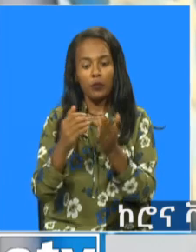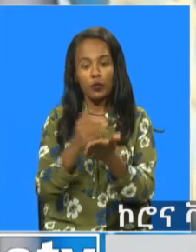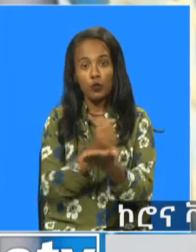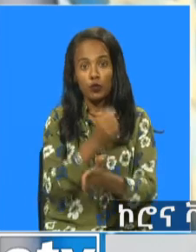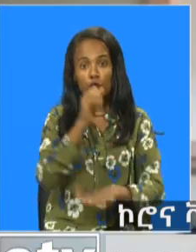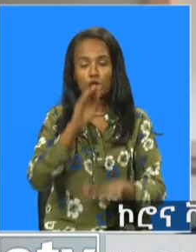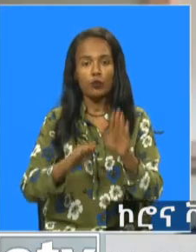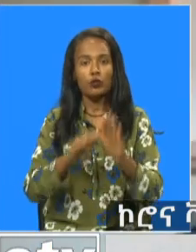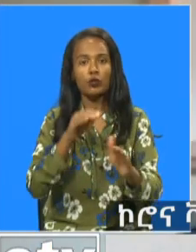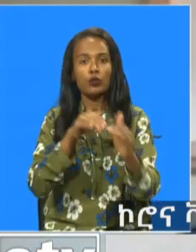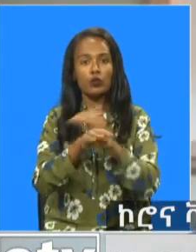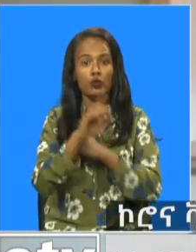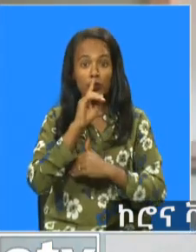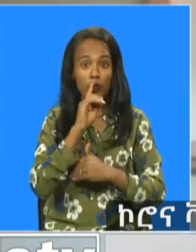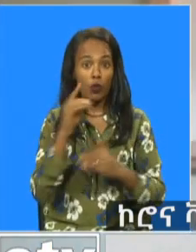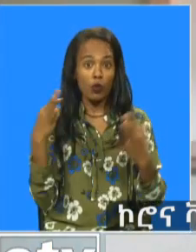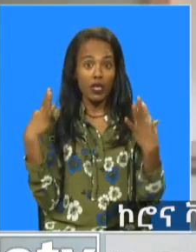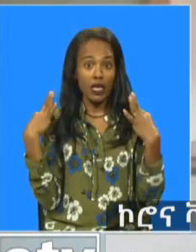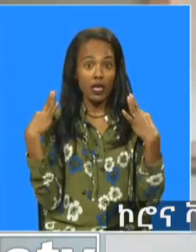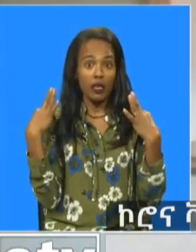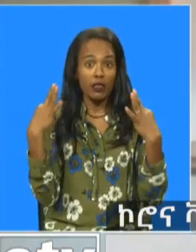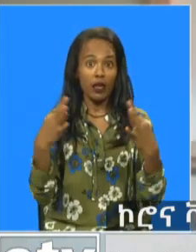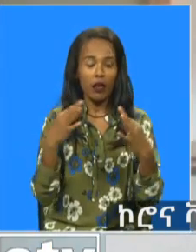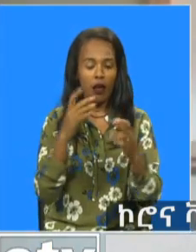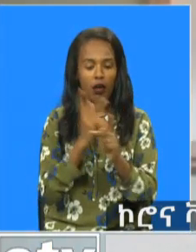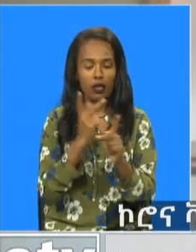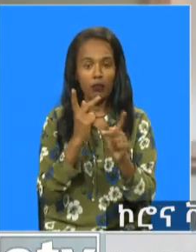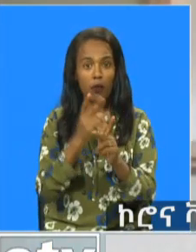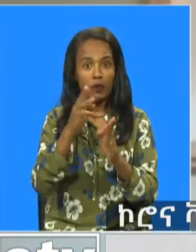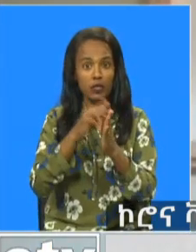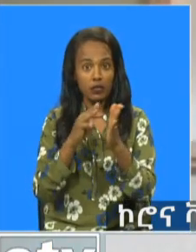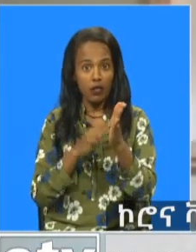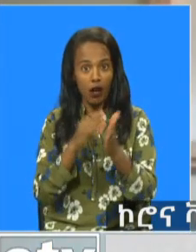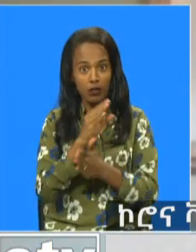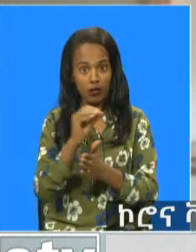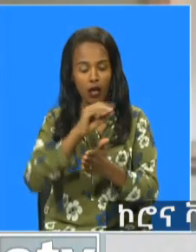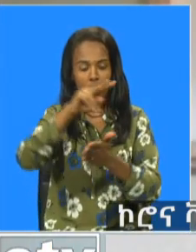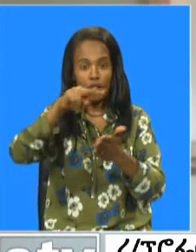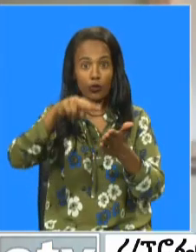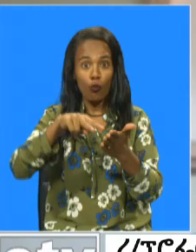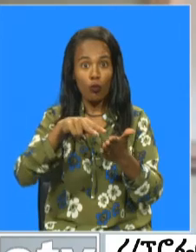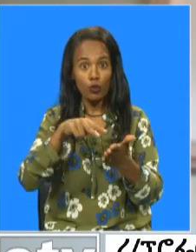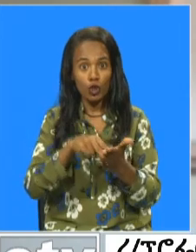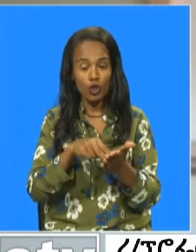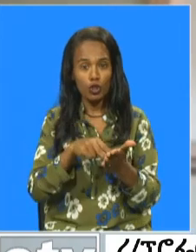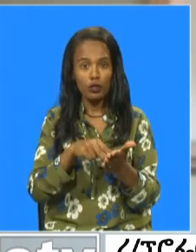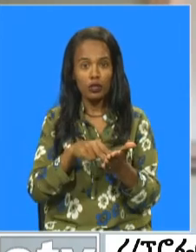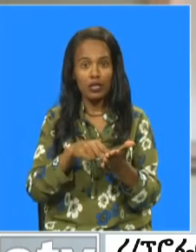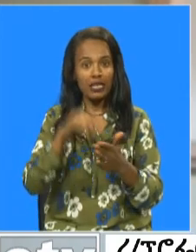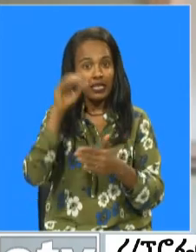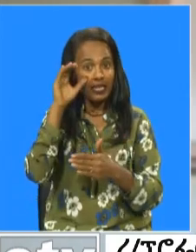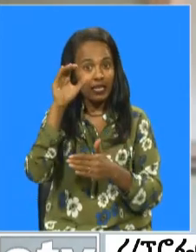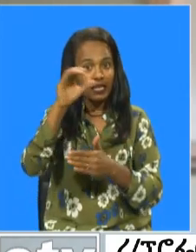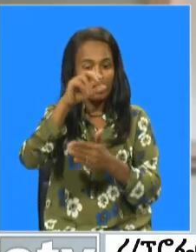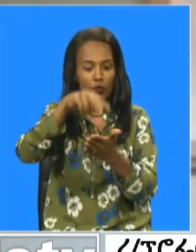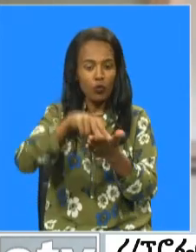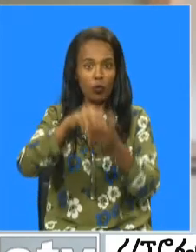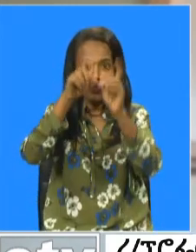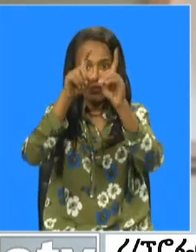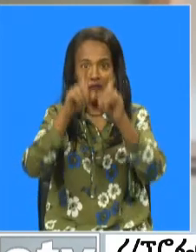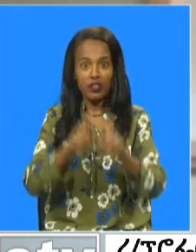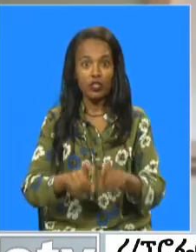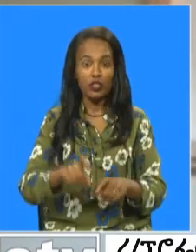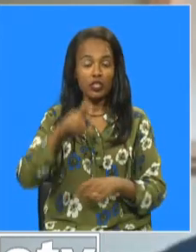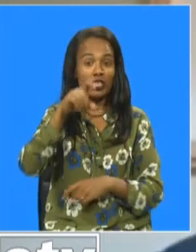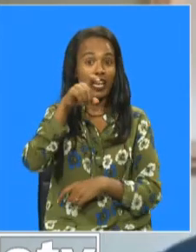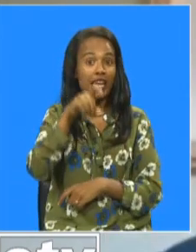በተወሰዱት እርምጃዎች ነው። የጤና አጠባበቅ ስርዓታችንና ተቋሞቻችንን የግድ ቆም ብለን መፈተሽ